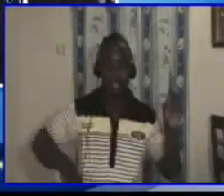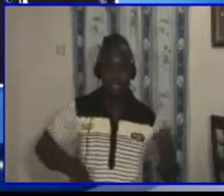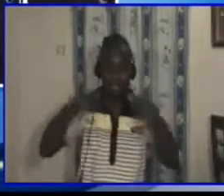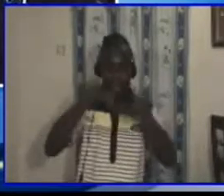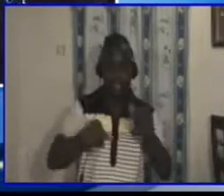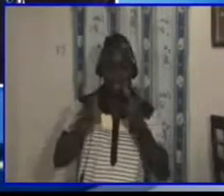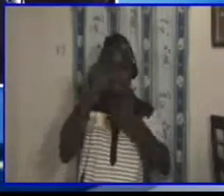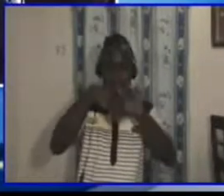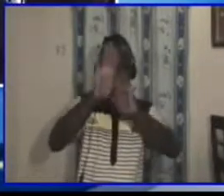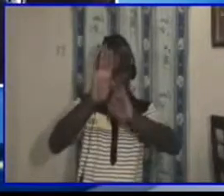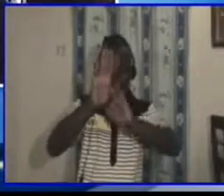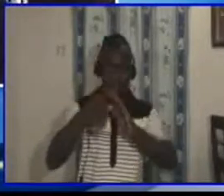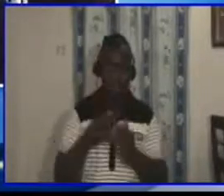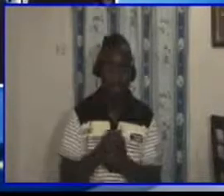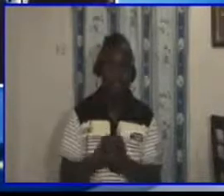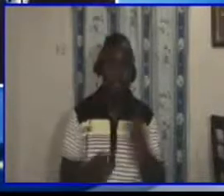dice